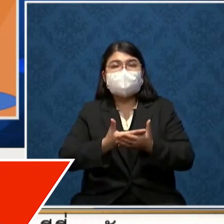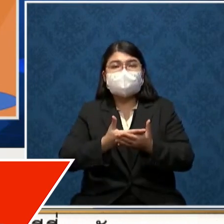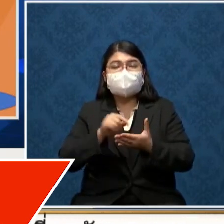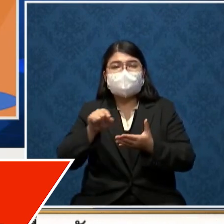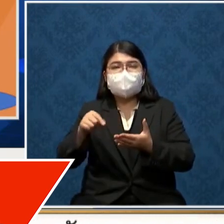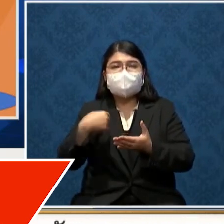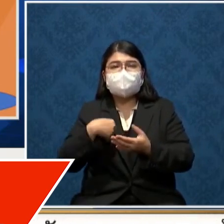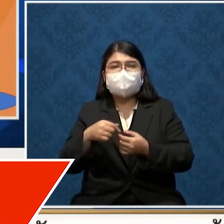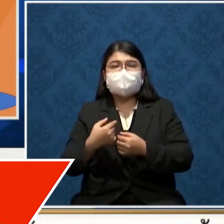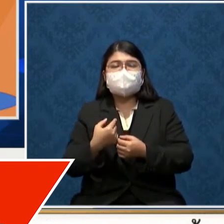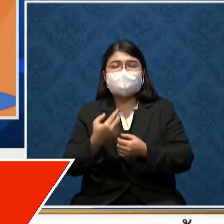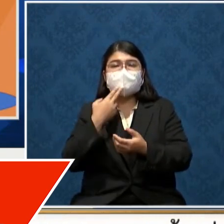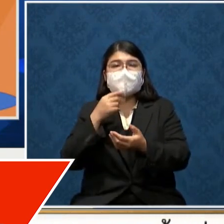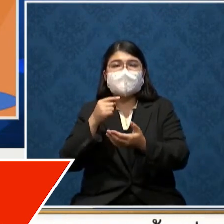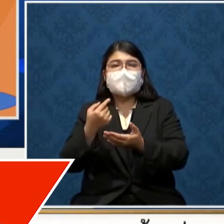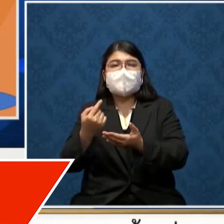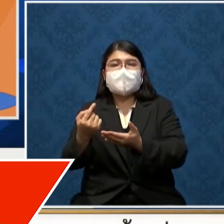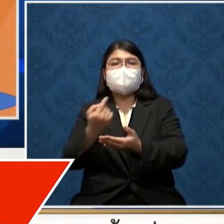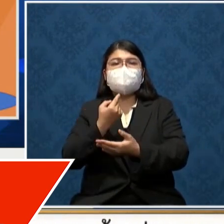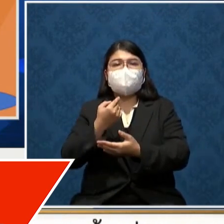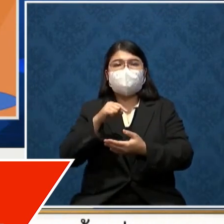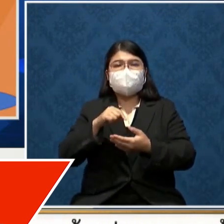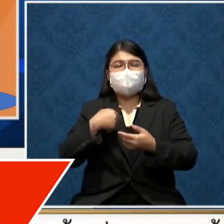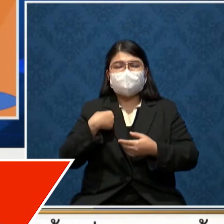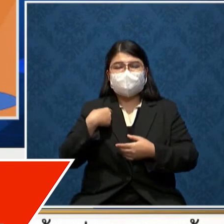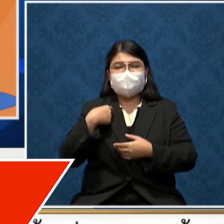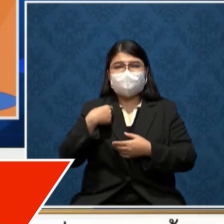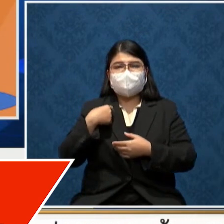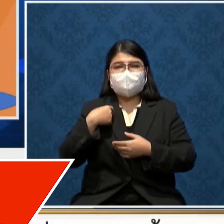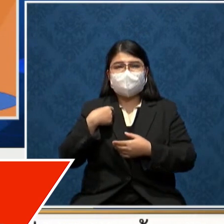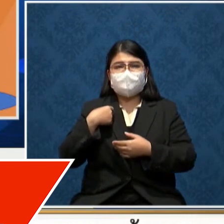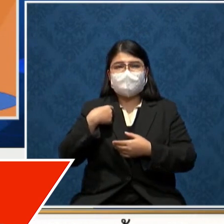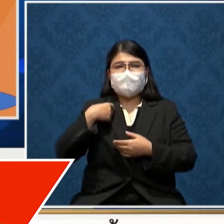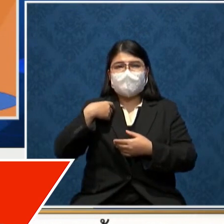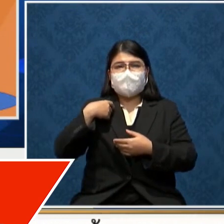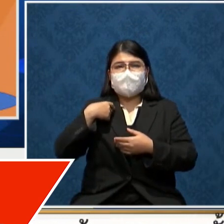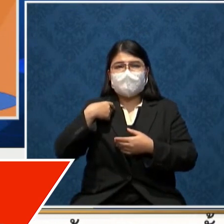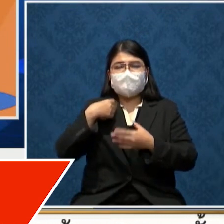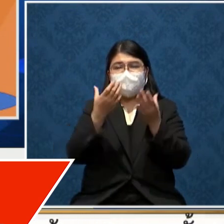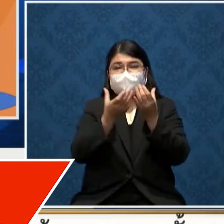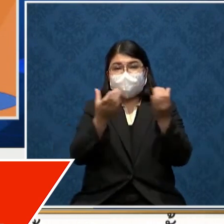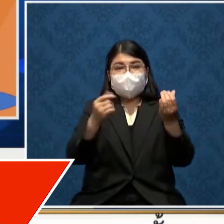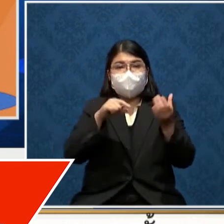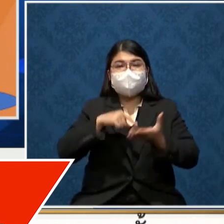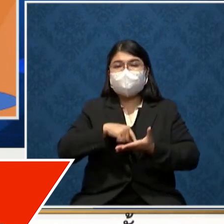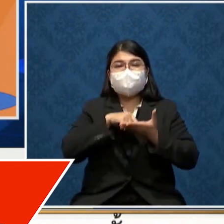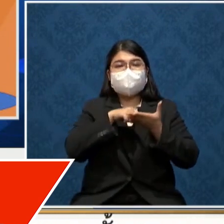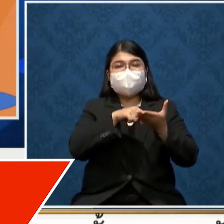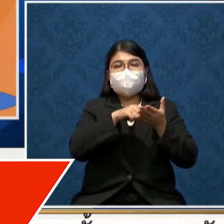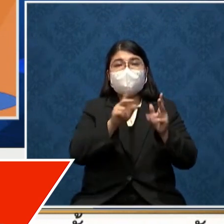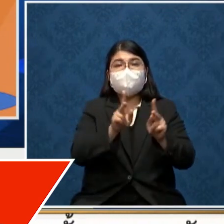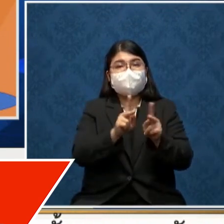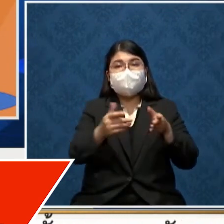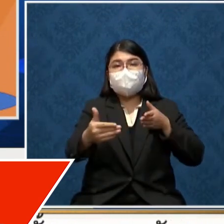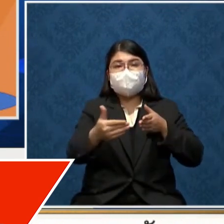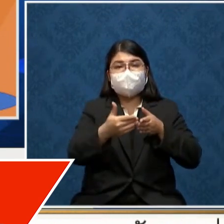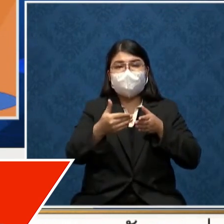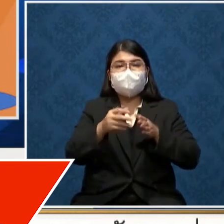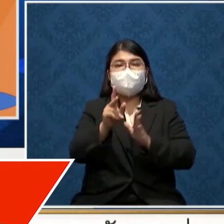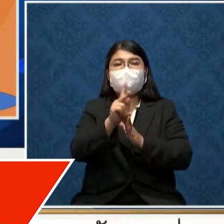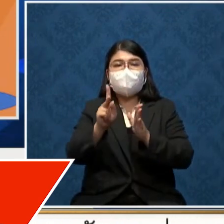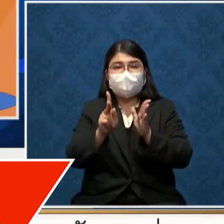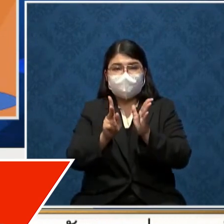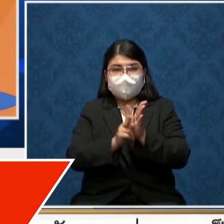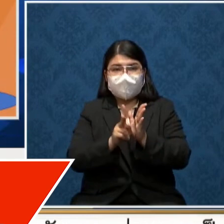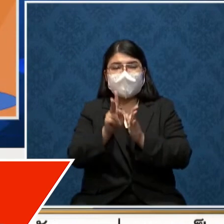ยรับงบประมาณตามรัฐธรรมนูญได้ยื่นต่อการมาธิการโดยตรงอย่างไรที่ชอบด้วยกฎหมาย